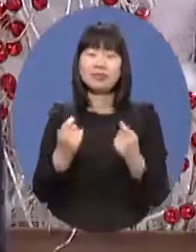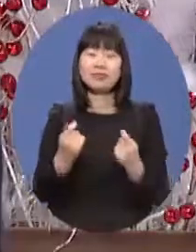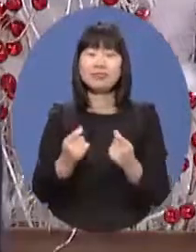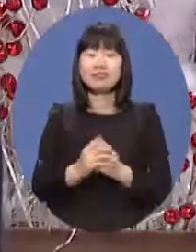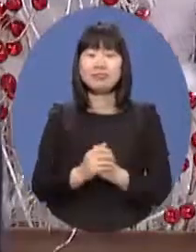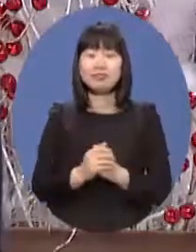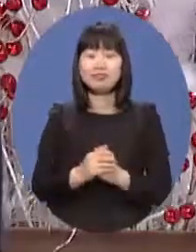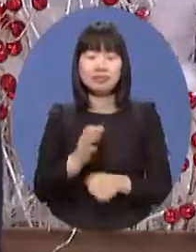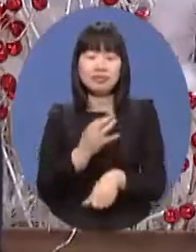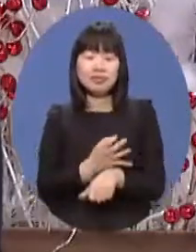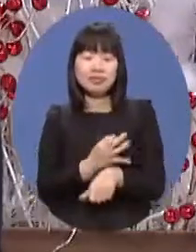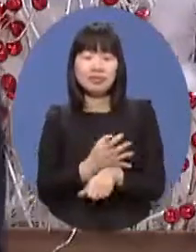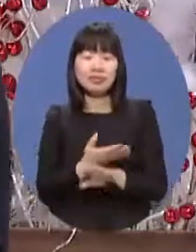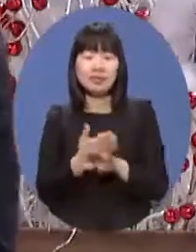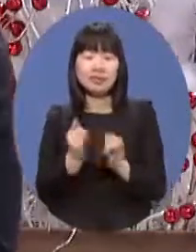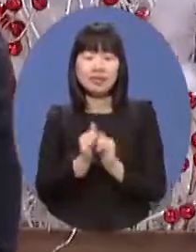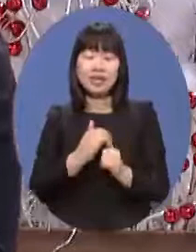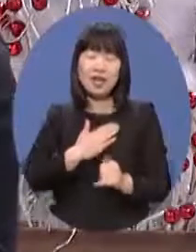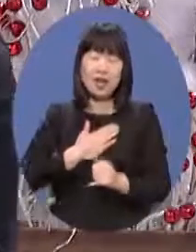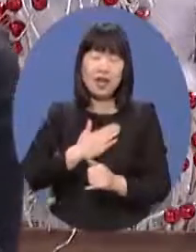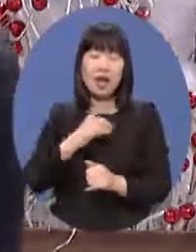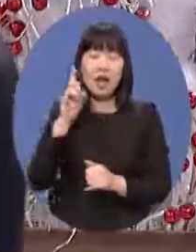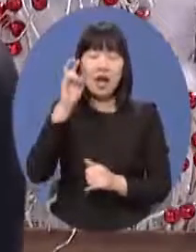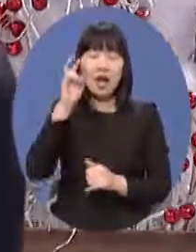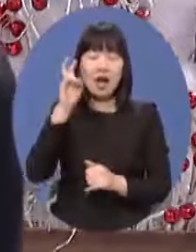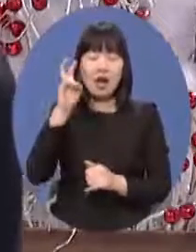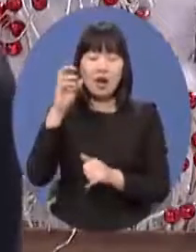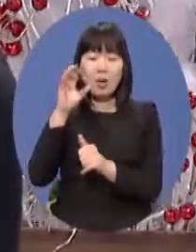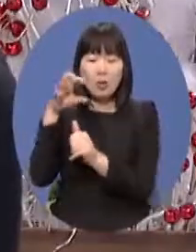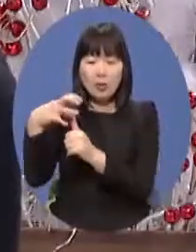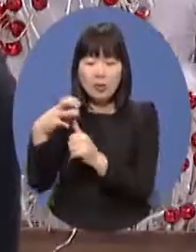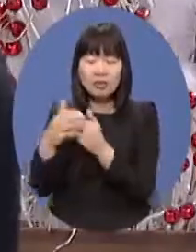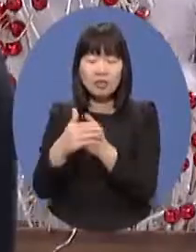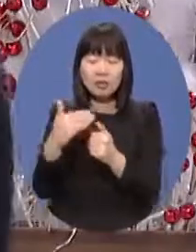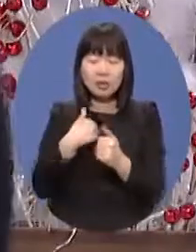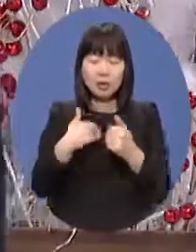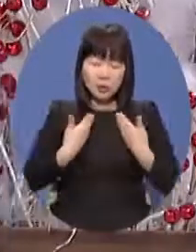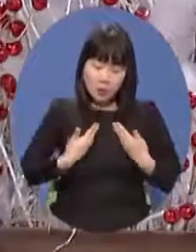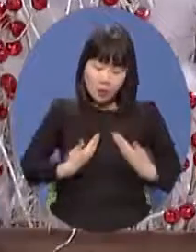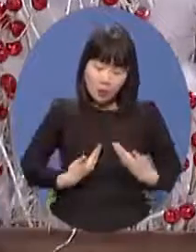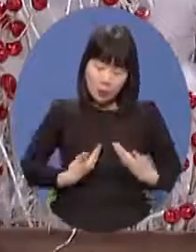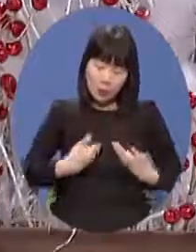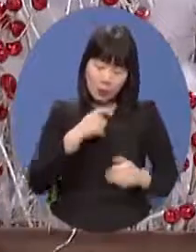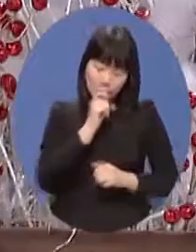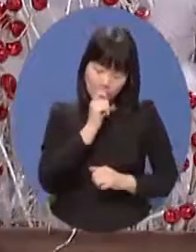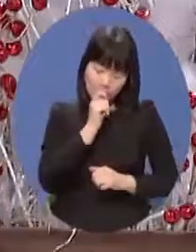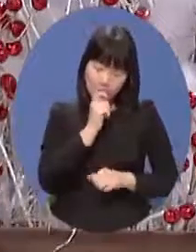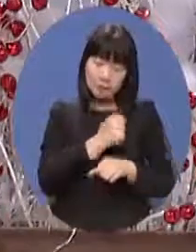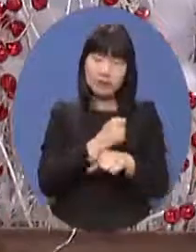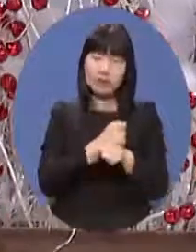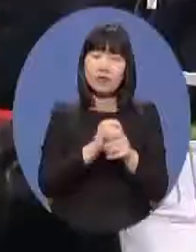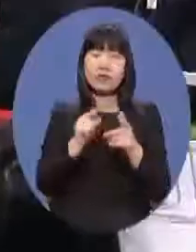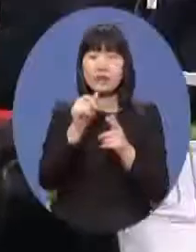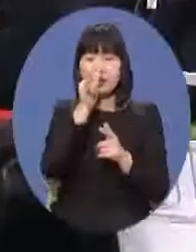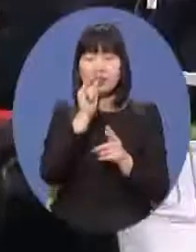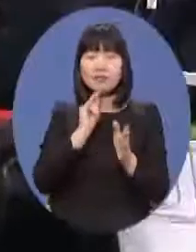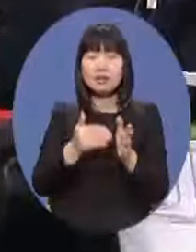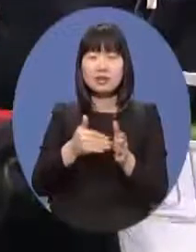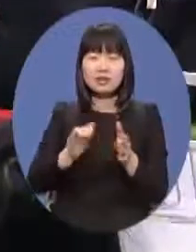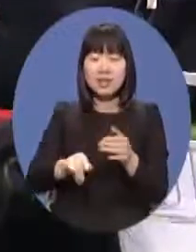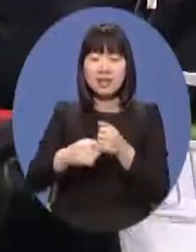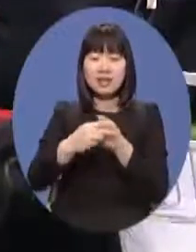아이들이 이렇게 단순하게 다른 사람의 감정이 아, 혼났으니까 나는 숨을 죽여야 돼. 라든지 이렇게 단순한 선에서 이해를 한다면, 이때는